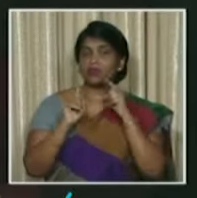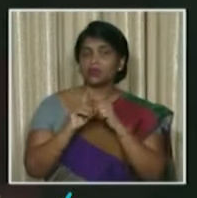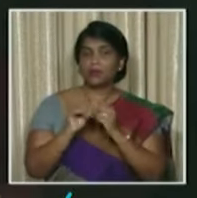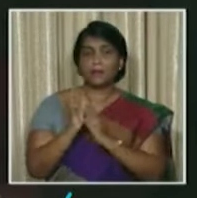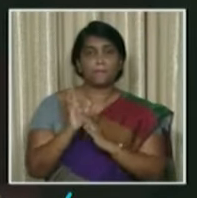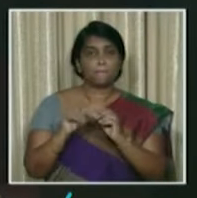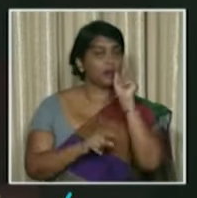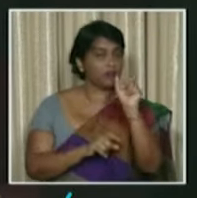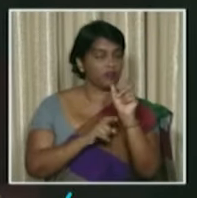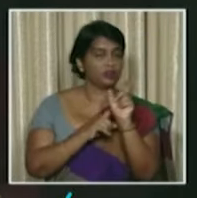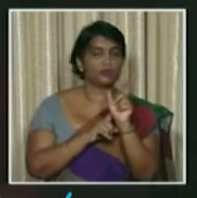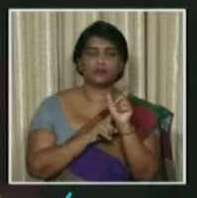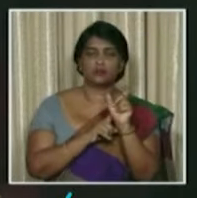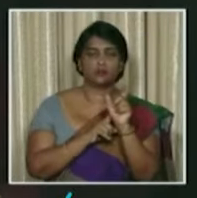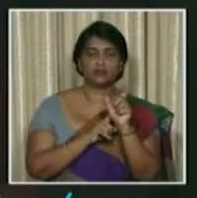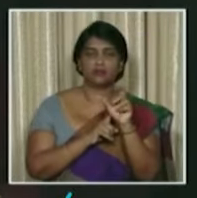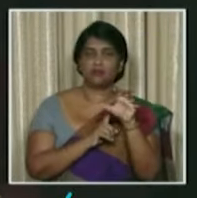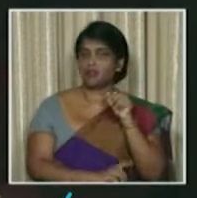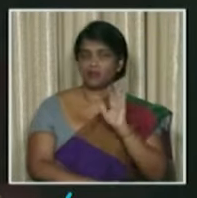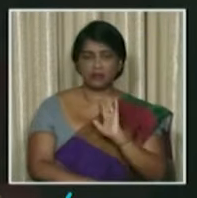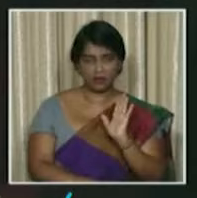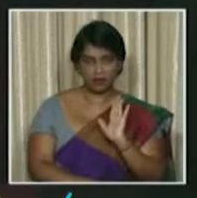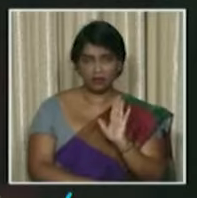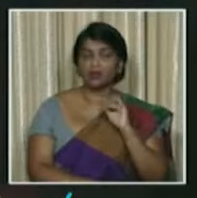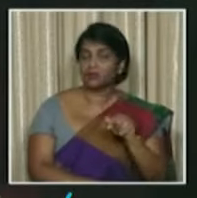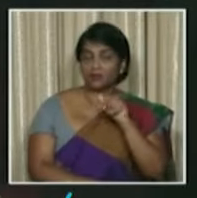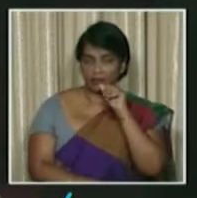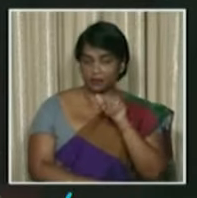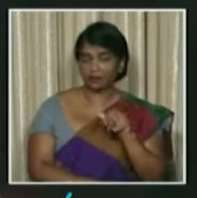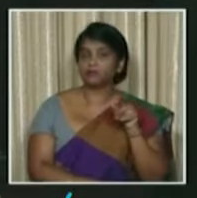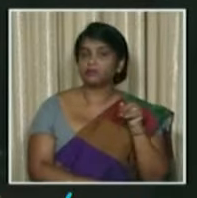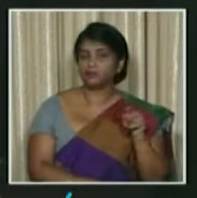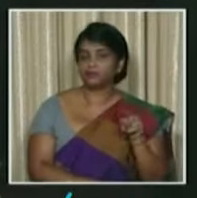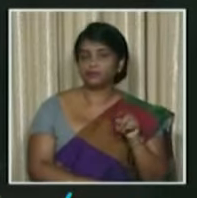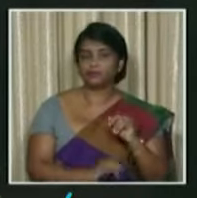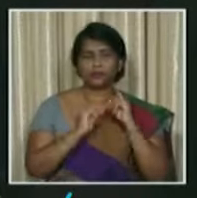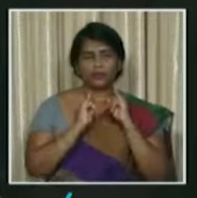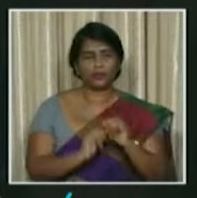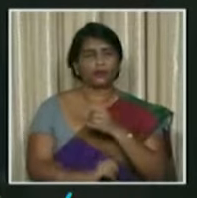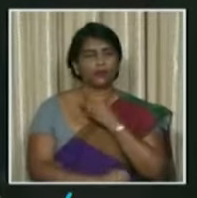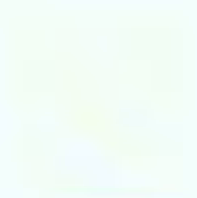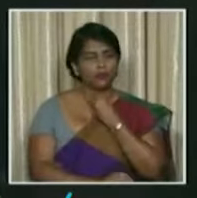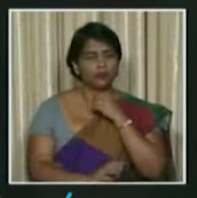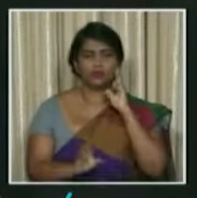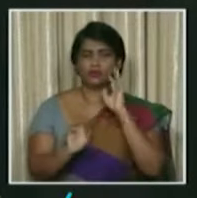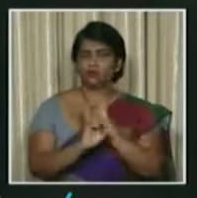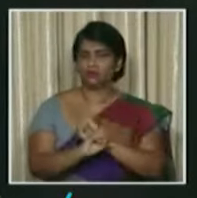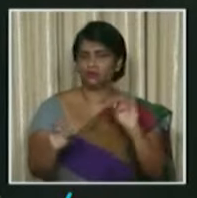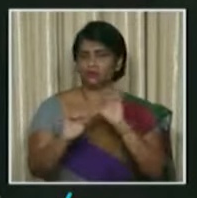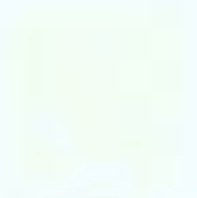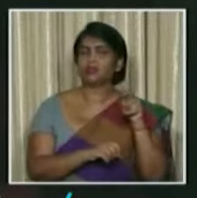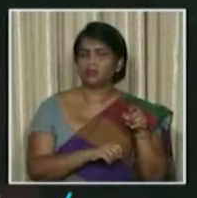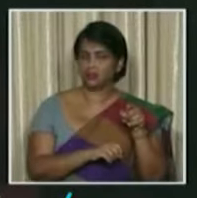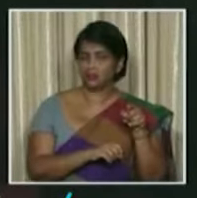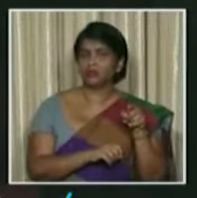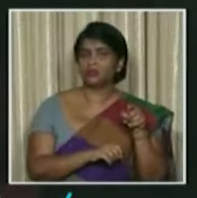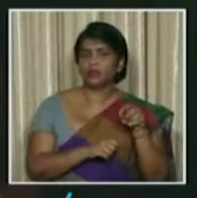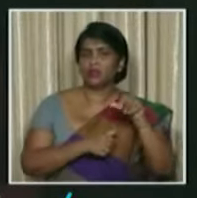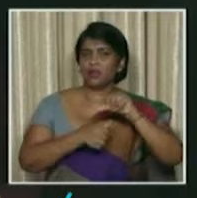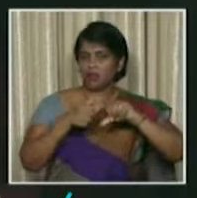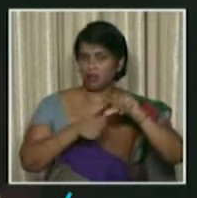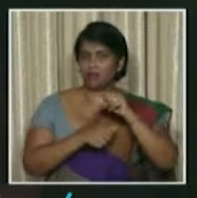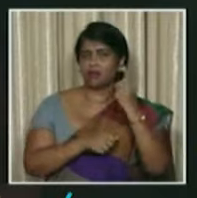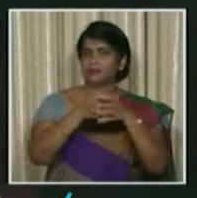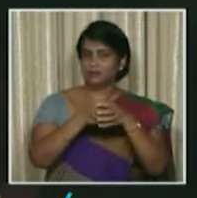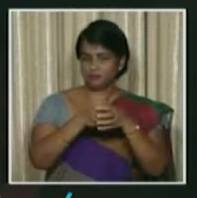මාධ්‍ය කියන වචනය පාවිච්චි කරන්නට යන්නේ නැහැ මේ ඇත්තටම ජඩ බොරු ප්‍රචාරක වැඩ කටයුතු කරන ආයතන වගේක්